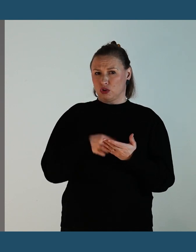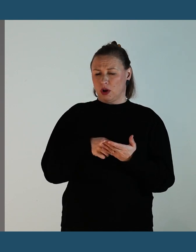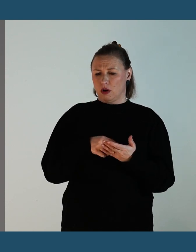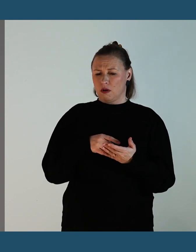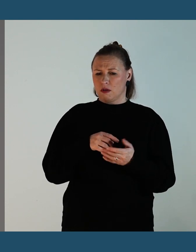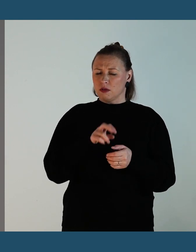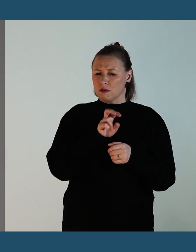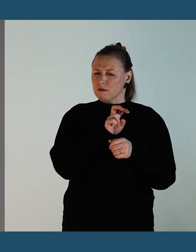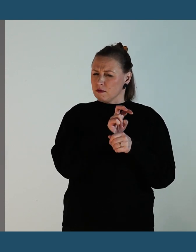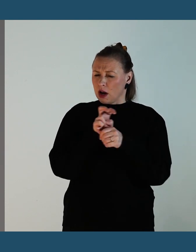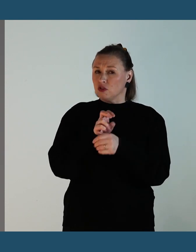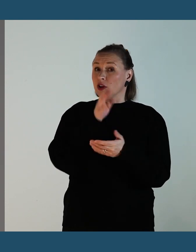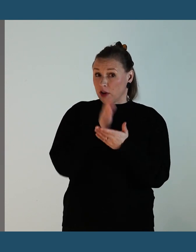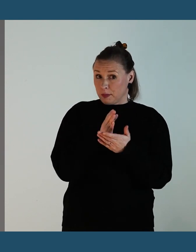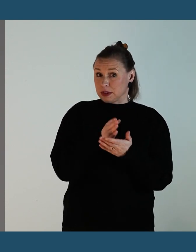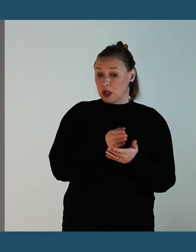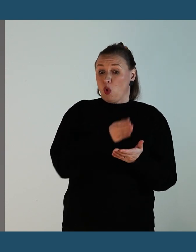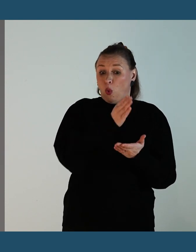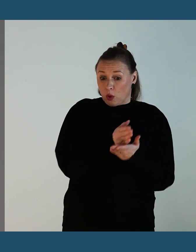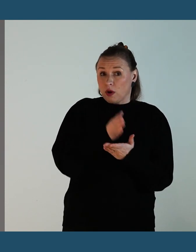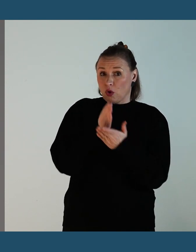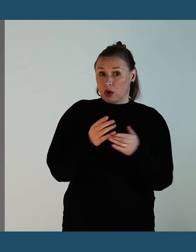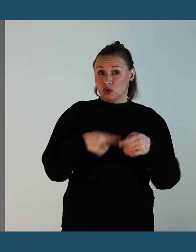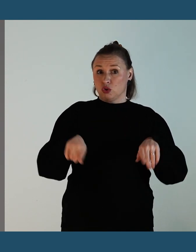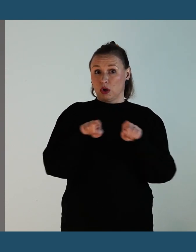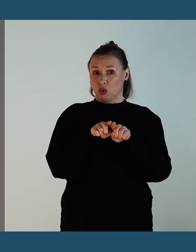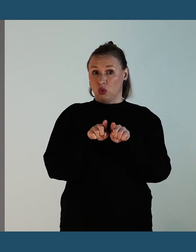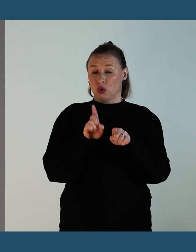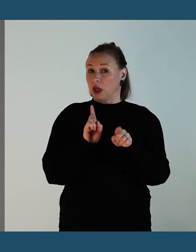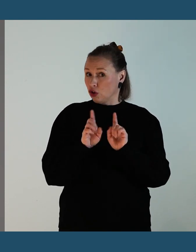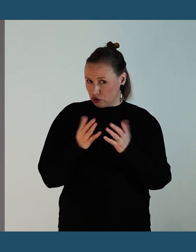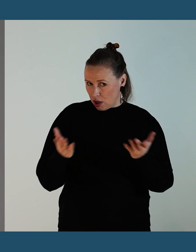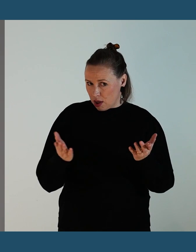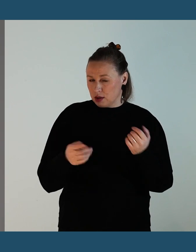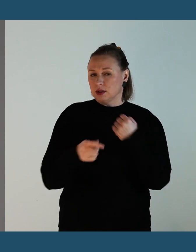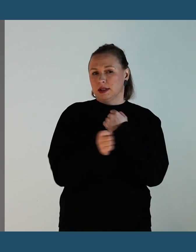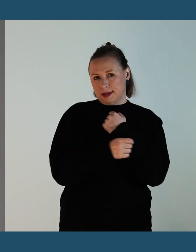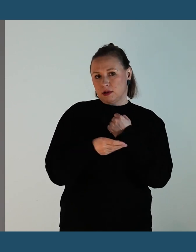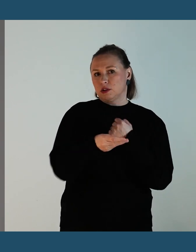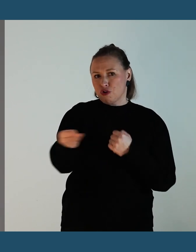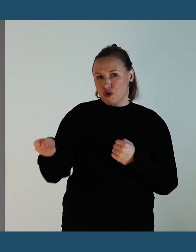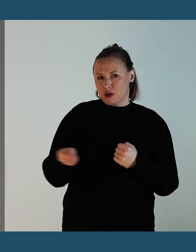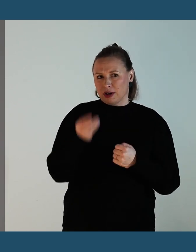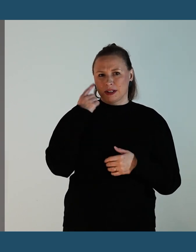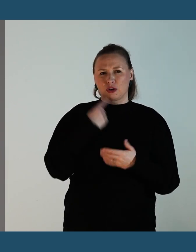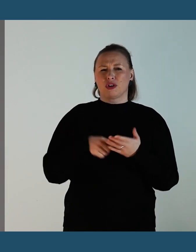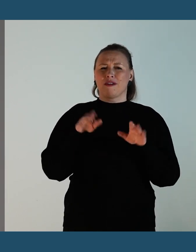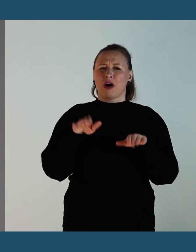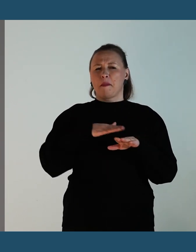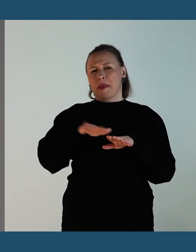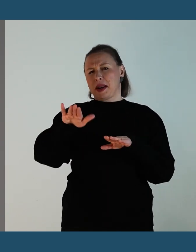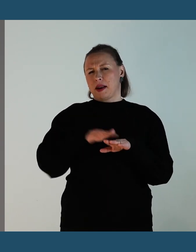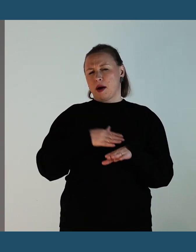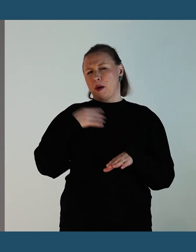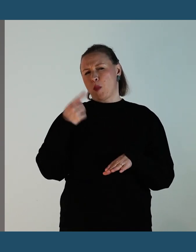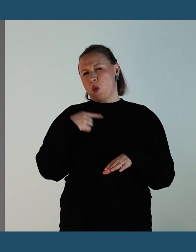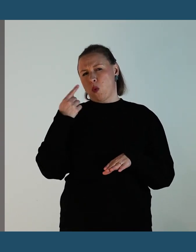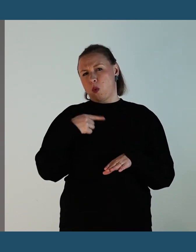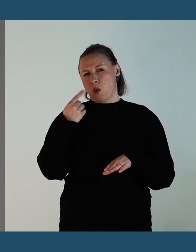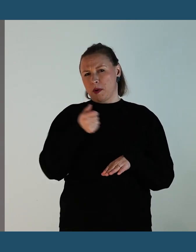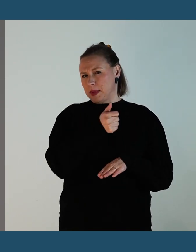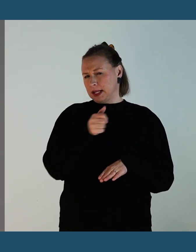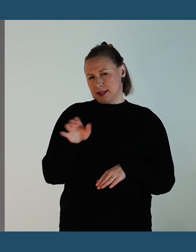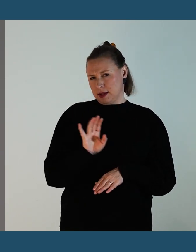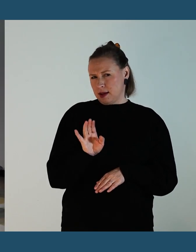valvontaan, että se toteutuu oikein, ja jos ei toteudu, niin sitten myös sanktiot, jotta tavallaan se ei jää vain sanahelinäksi. Eli tämä